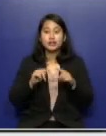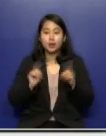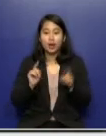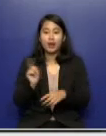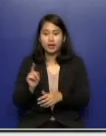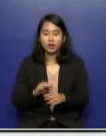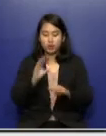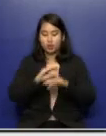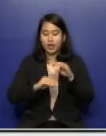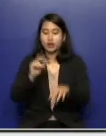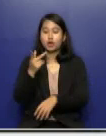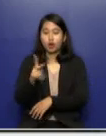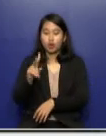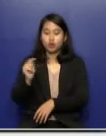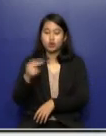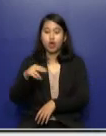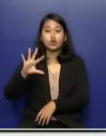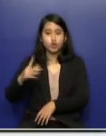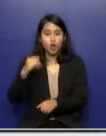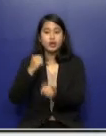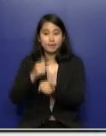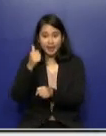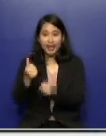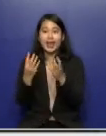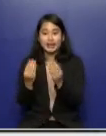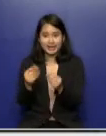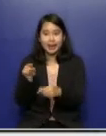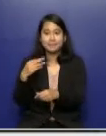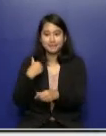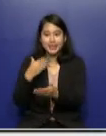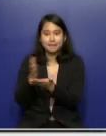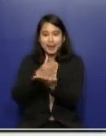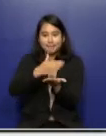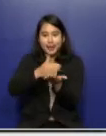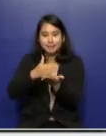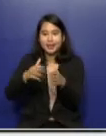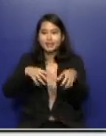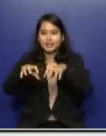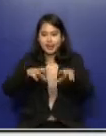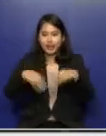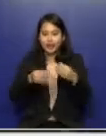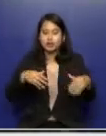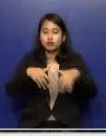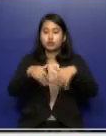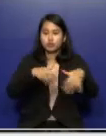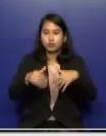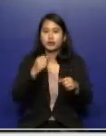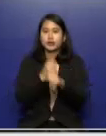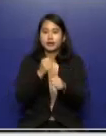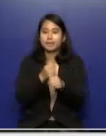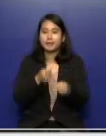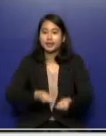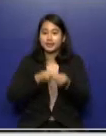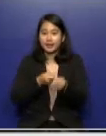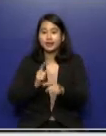โครงการของคทช.เนี่ยจะทำได้มากกว่าก็คือเอาที่ที่มีอยู่แล้วเนี่ยจัดให้พี่น้องประชาชนได้ทำมากินนะครับเรื่อง